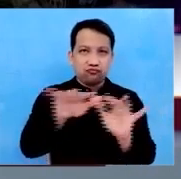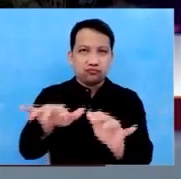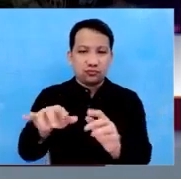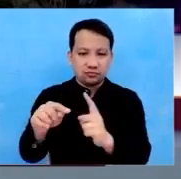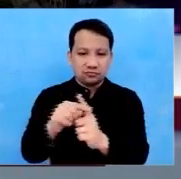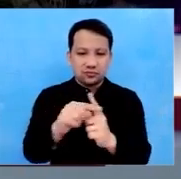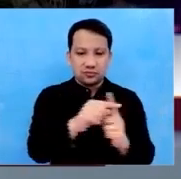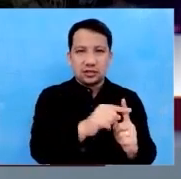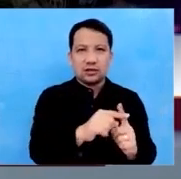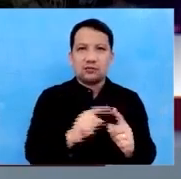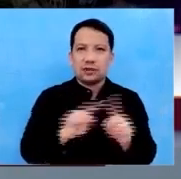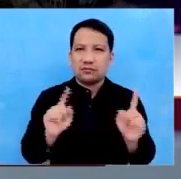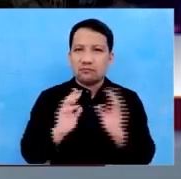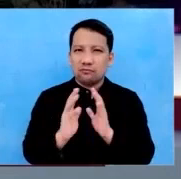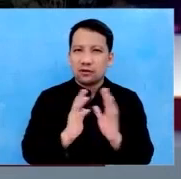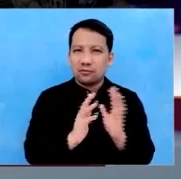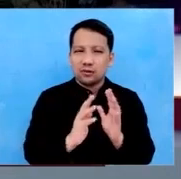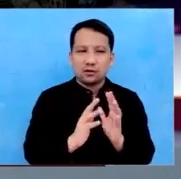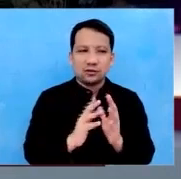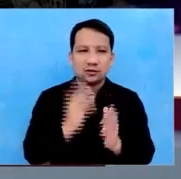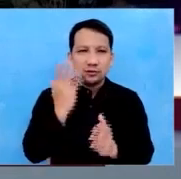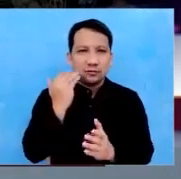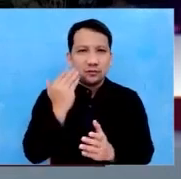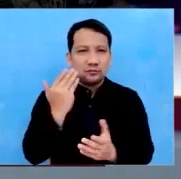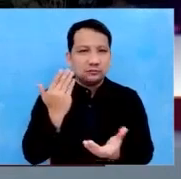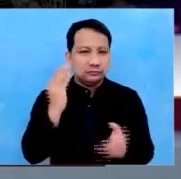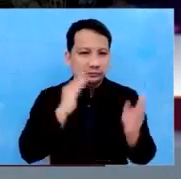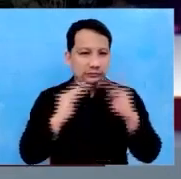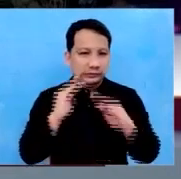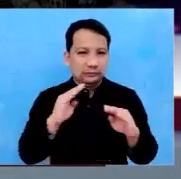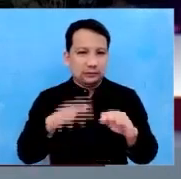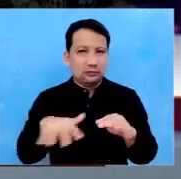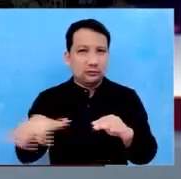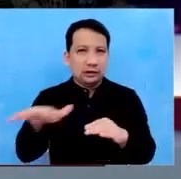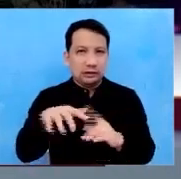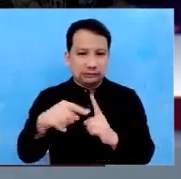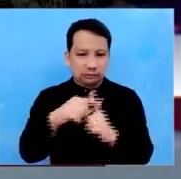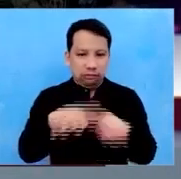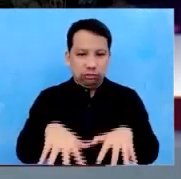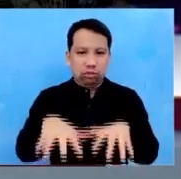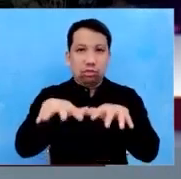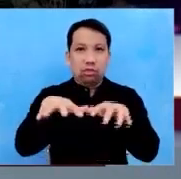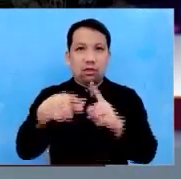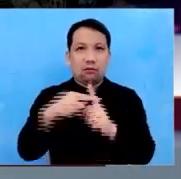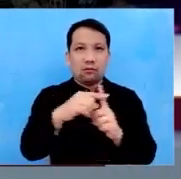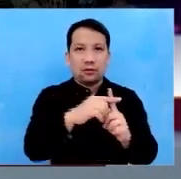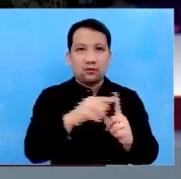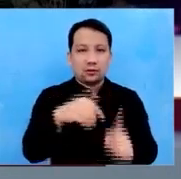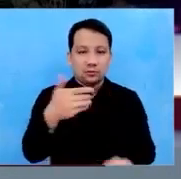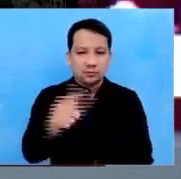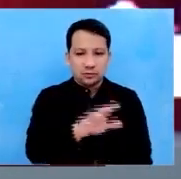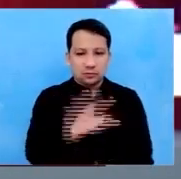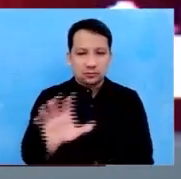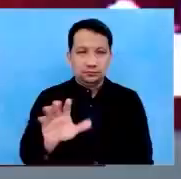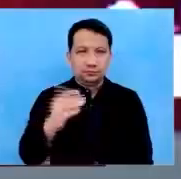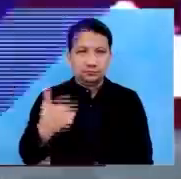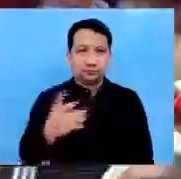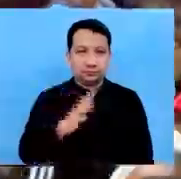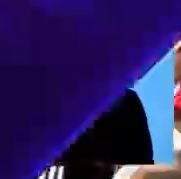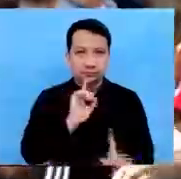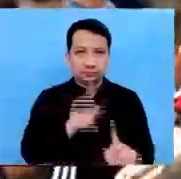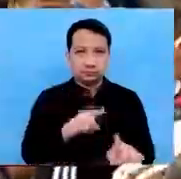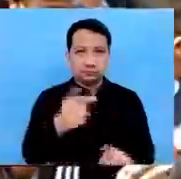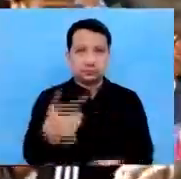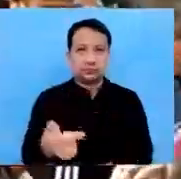iba ang mga binahang puntod. Ang mga balita mula sa frontline ng pag-unita ng Undas sa report na ito.